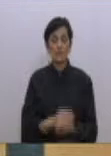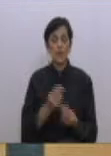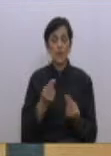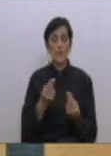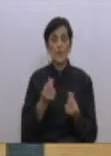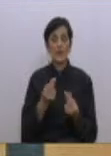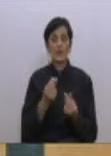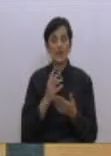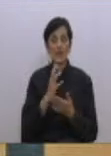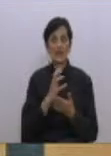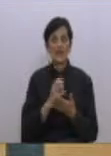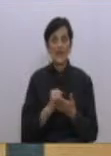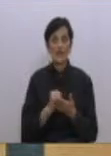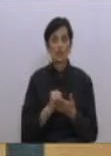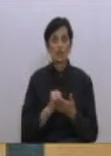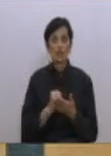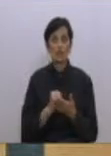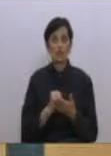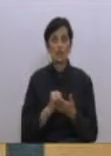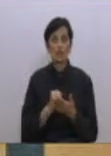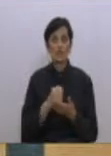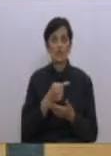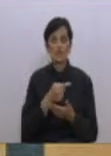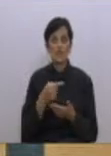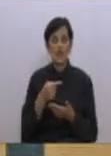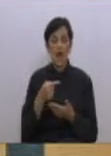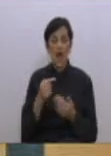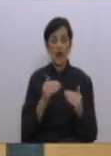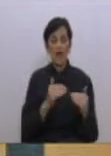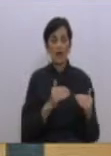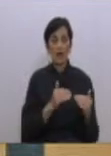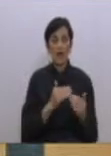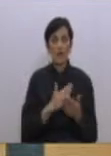ფინანსური რესურსის ნაკლებობა არის